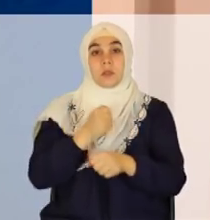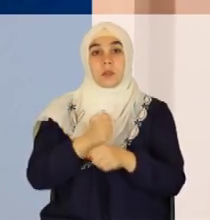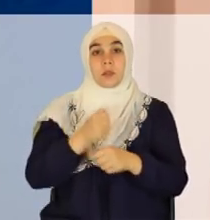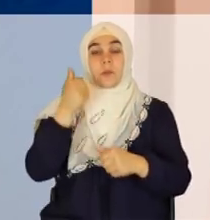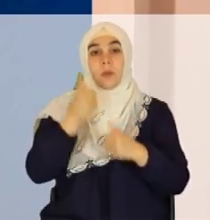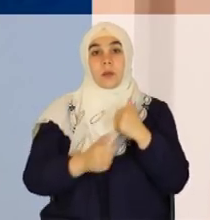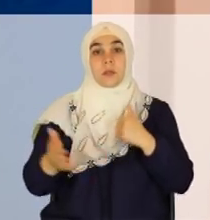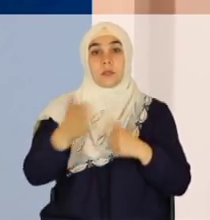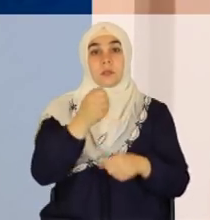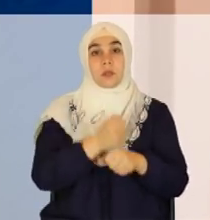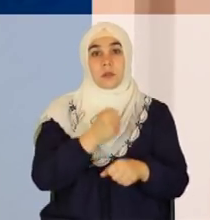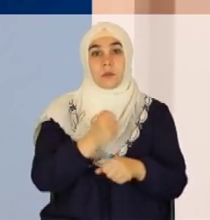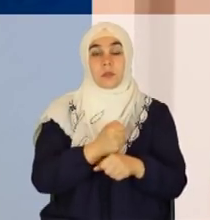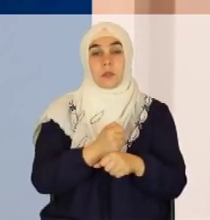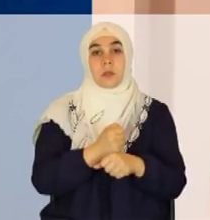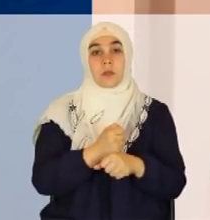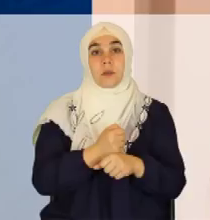bence işlerimizde